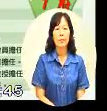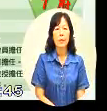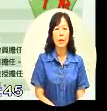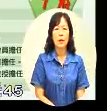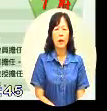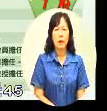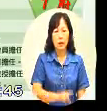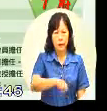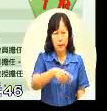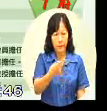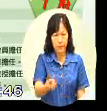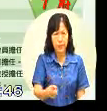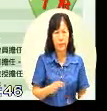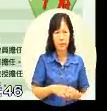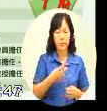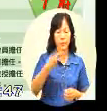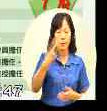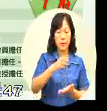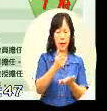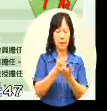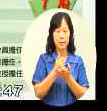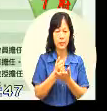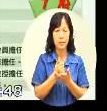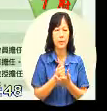所以接下来我是不是可以请